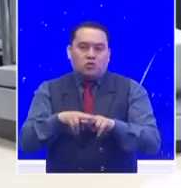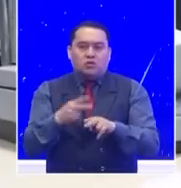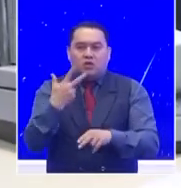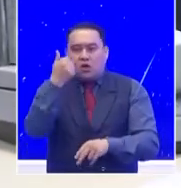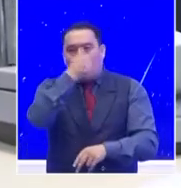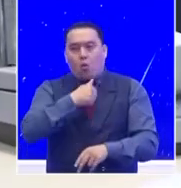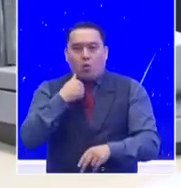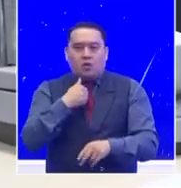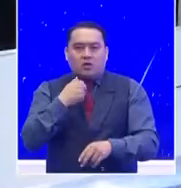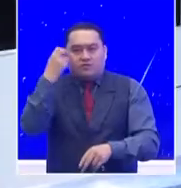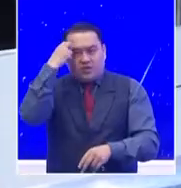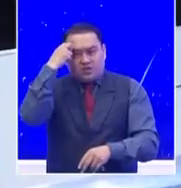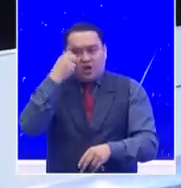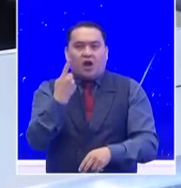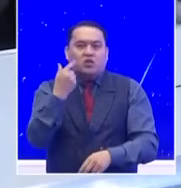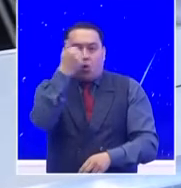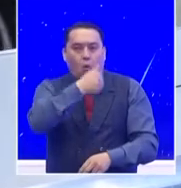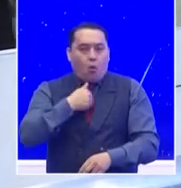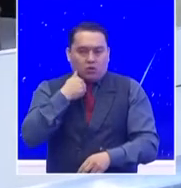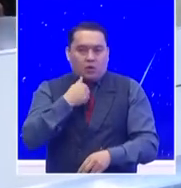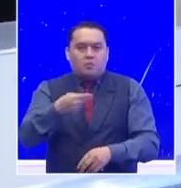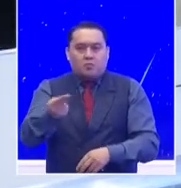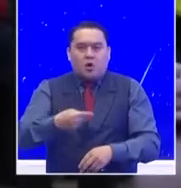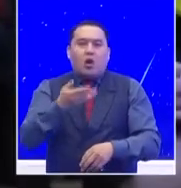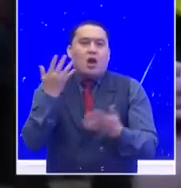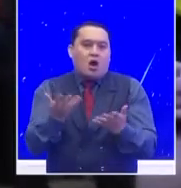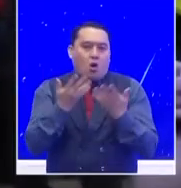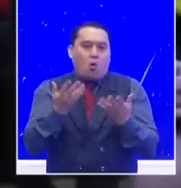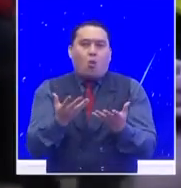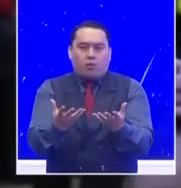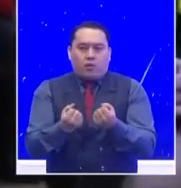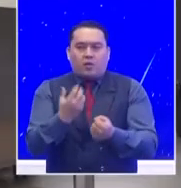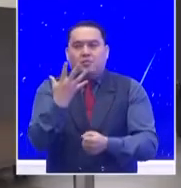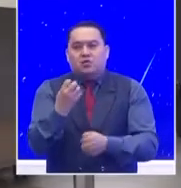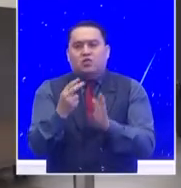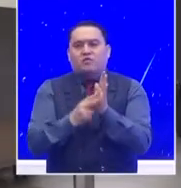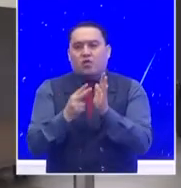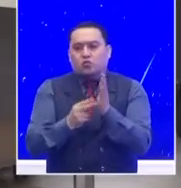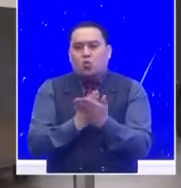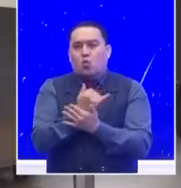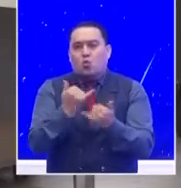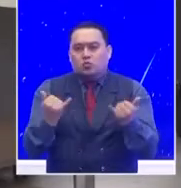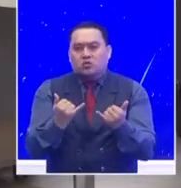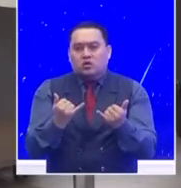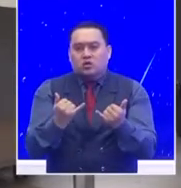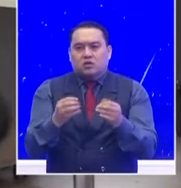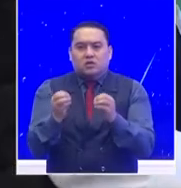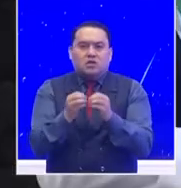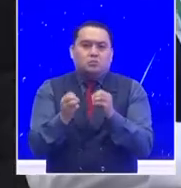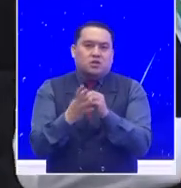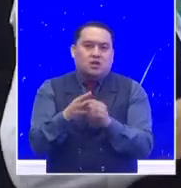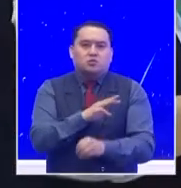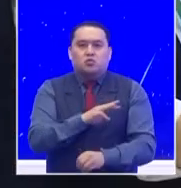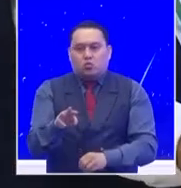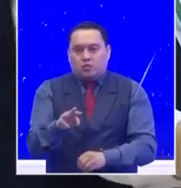3 года, а на флешке 1 год. С этой цифровой подписью можно легко получить доступ к 580 видам услуг всего за каких-то 10-15